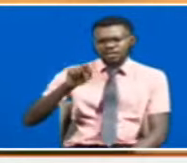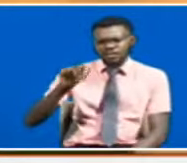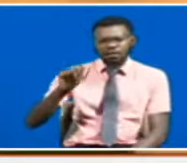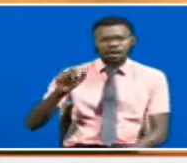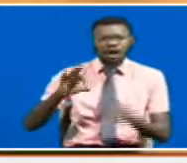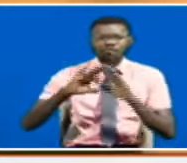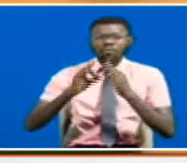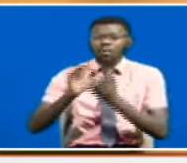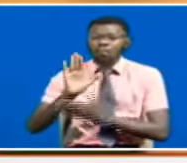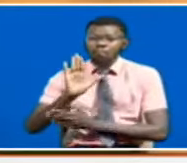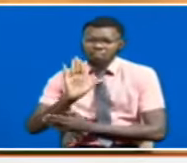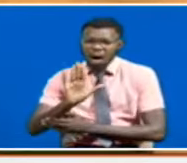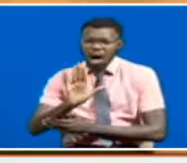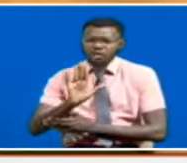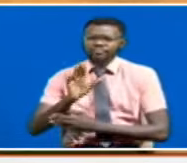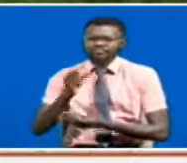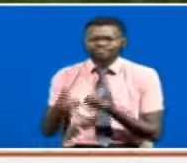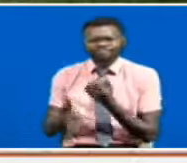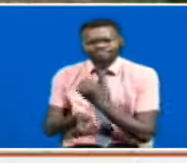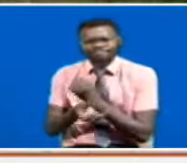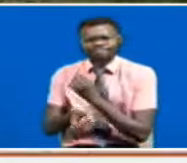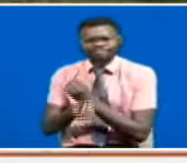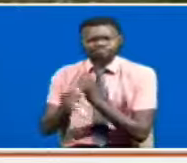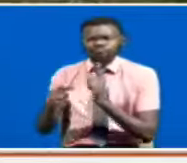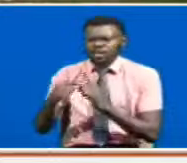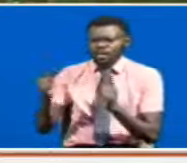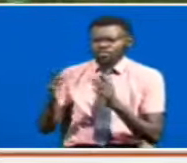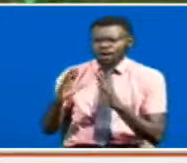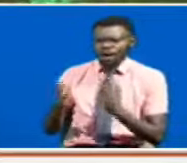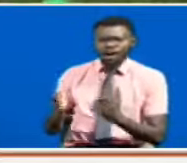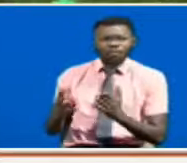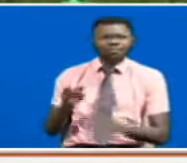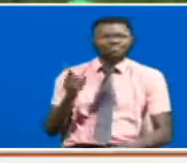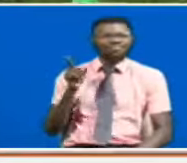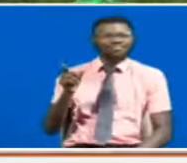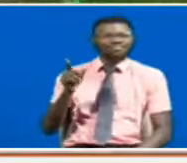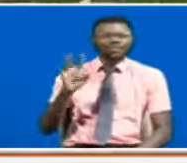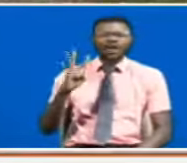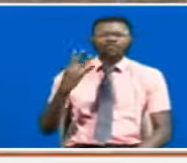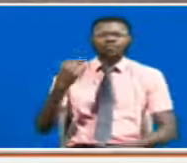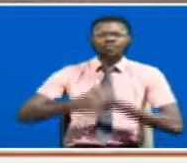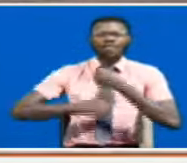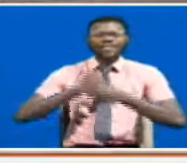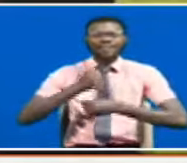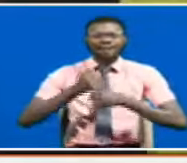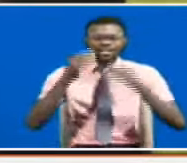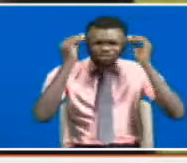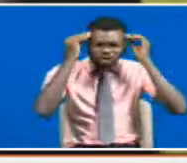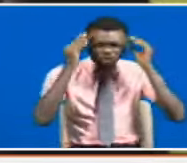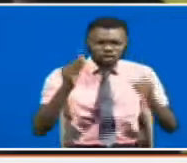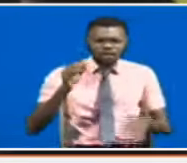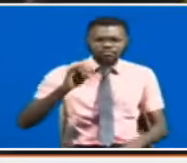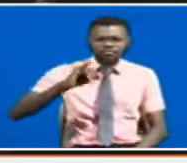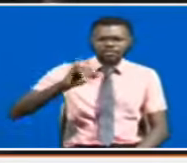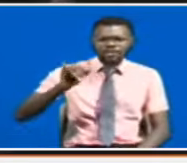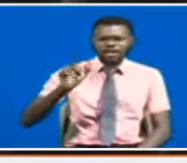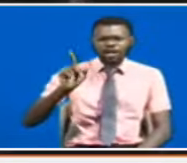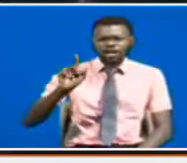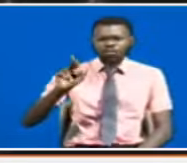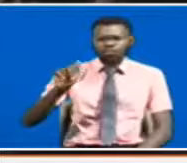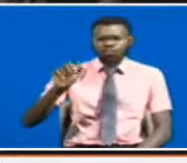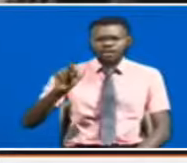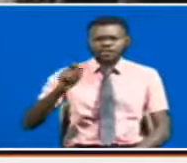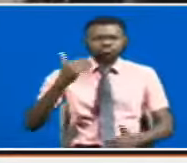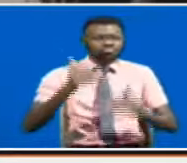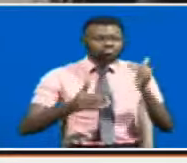wao alivyoangamizwa kikatili. Mwanafunzi wa mwaka wa nne katika chuo kikuu cha JKUAT alikuwa akiishi na